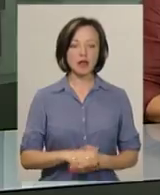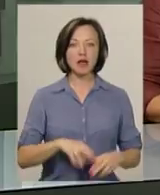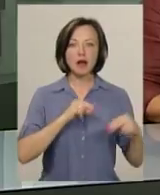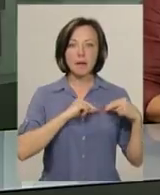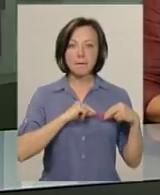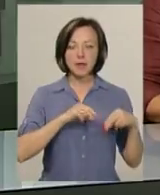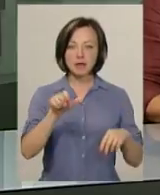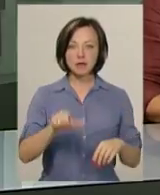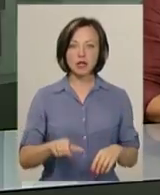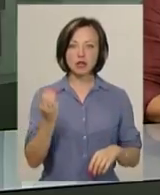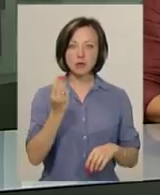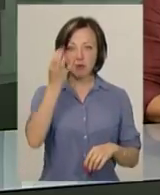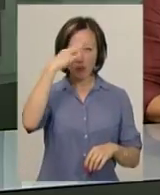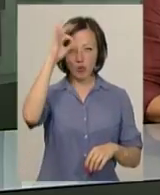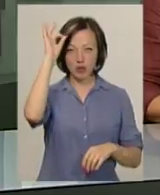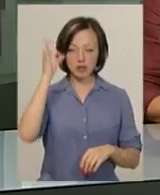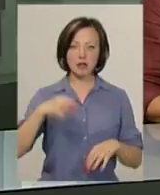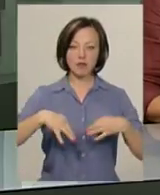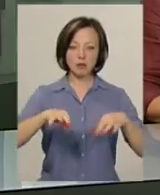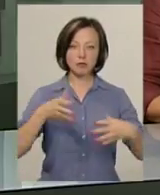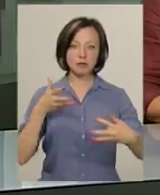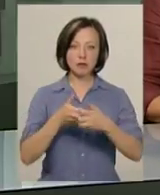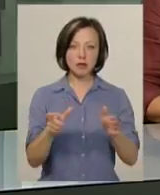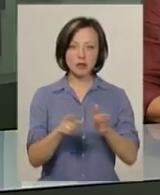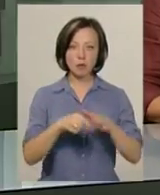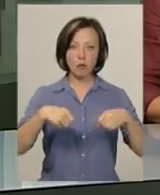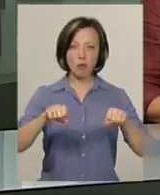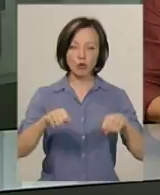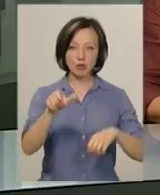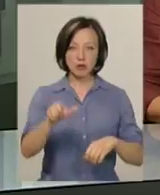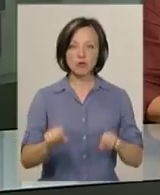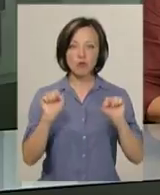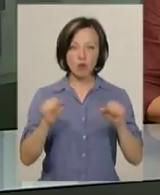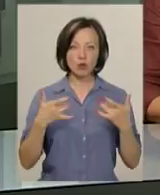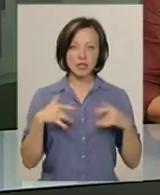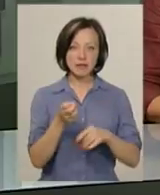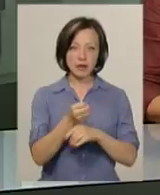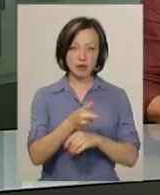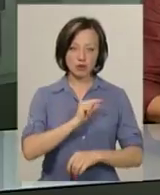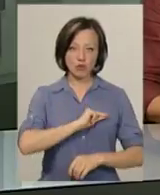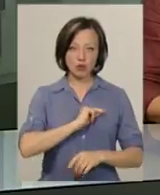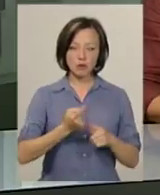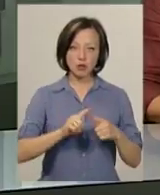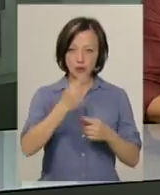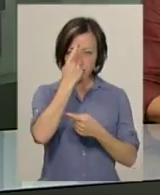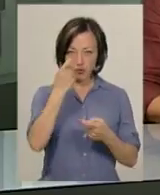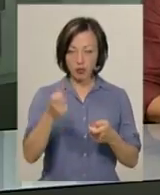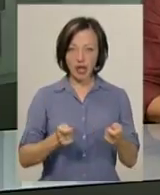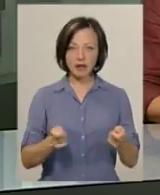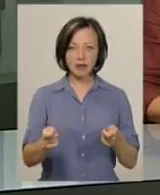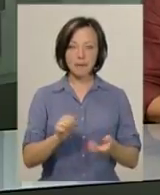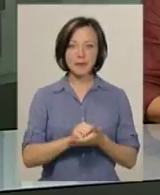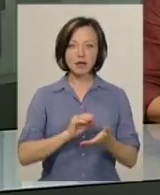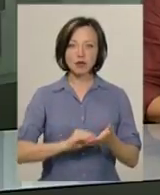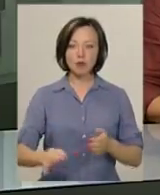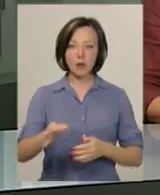Працівника Шепетівської поліції, який на легковику зіштовхнувся з мотоциклістом, можуть звільнити з посади. Про це повідомила керівник